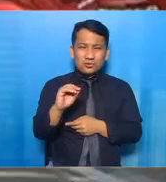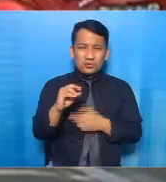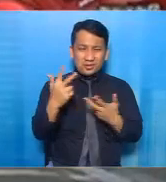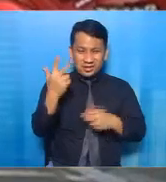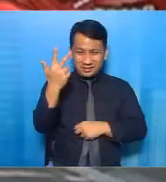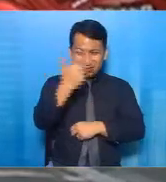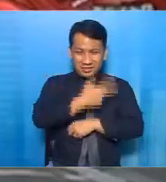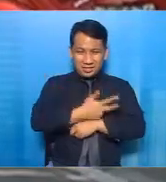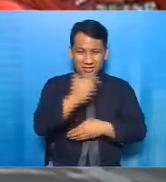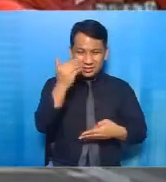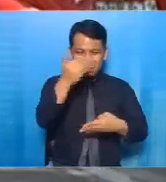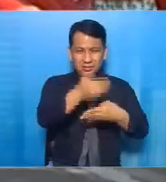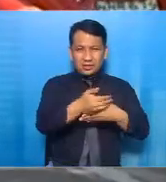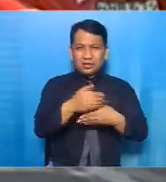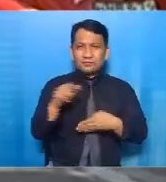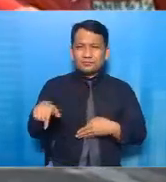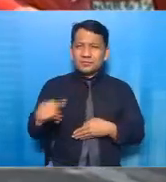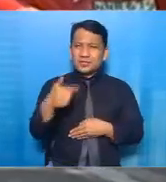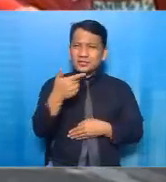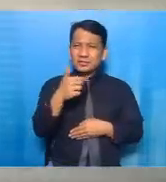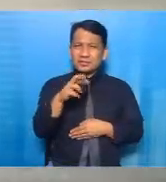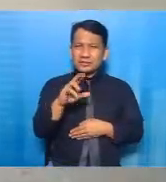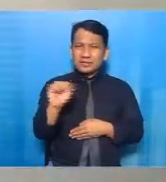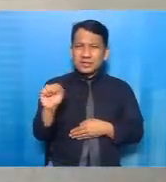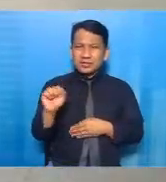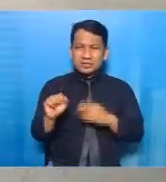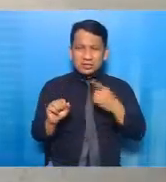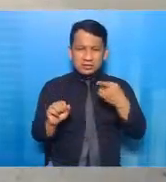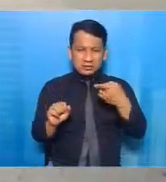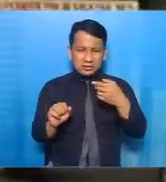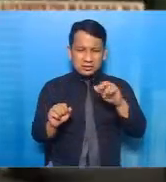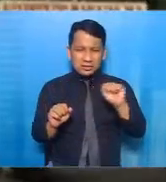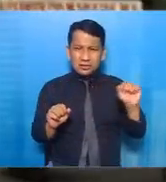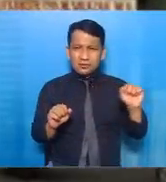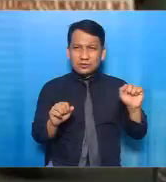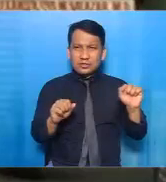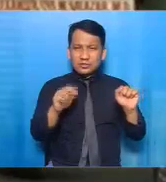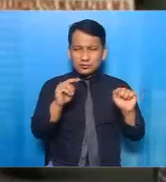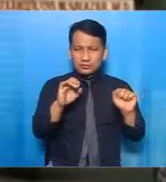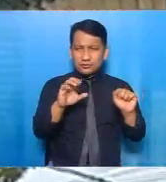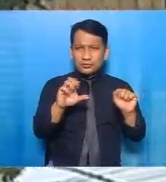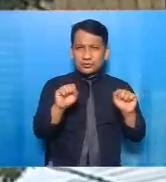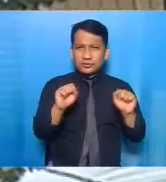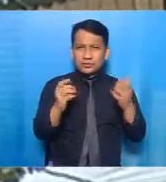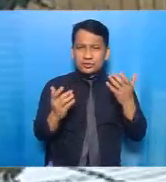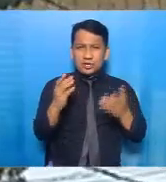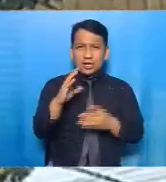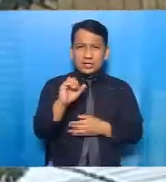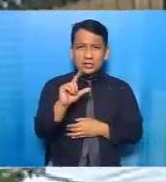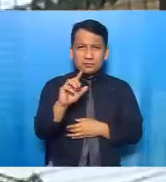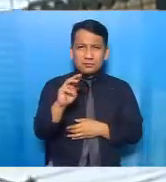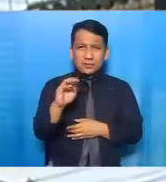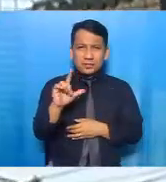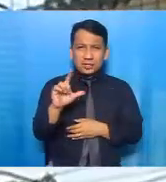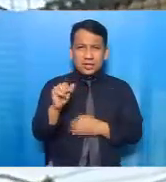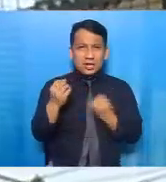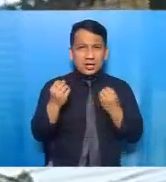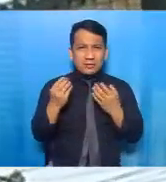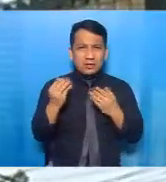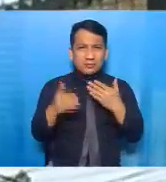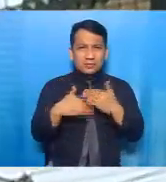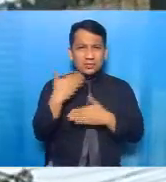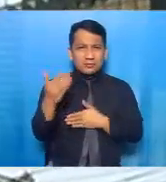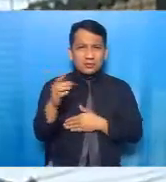araw. Sa Green Heights Village, Matatdo Homes, Krause Village, Nursen Compound at Camellia Homes Trigali ang karamihan sa